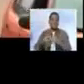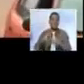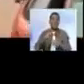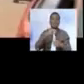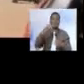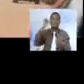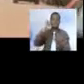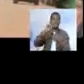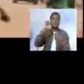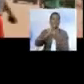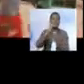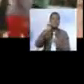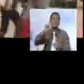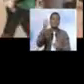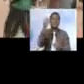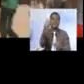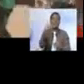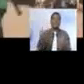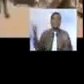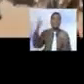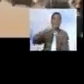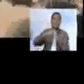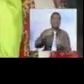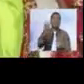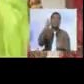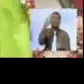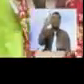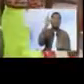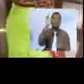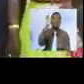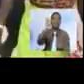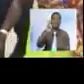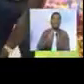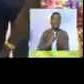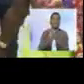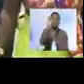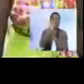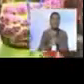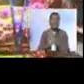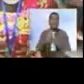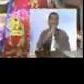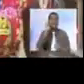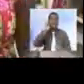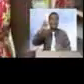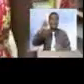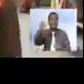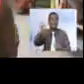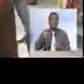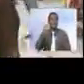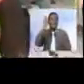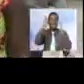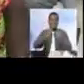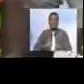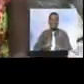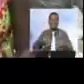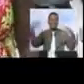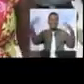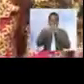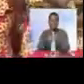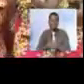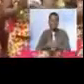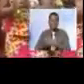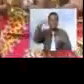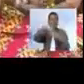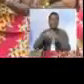visite prévue du 14 au 17 septembre. Pour parler d'une seule voix, elle décide donc de s'unir au sein d'une